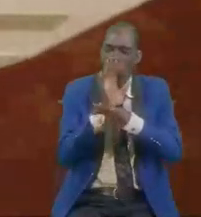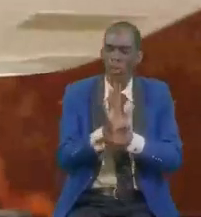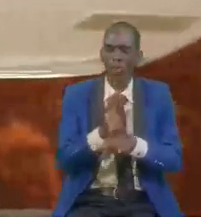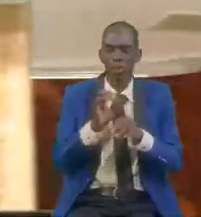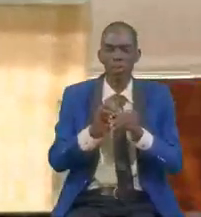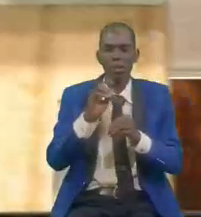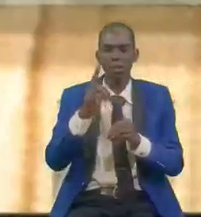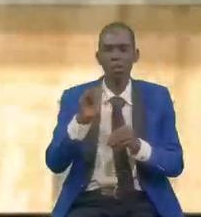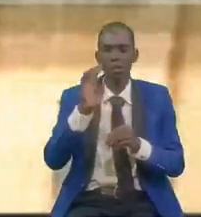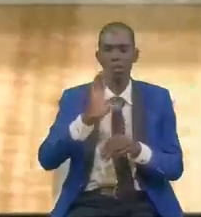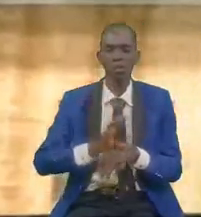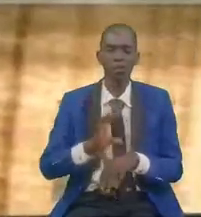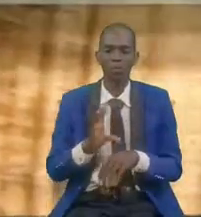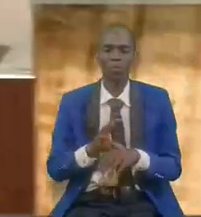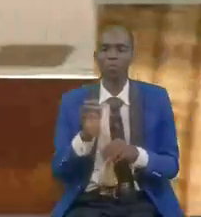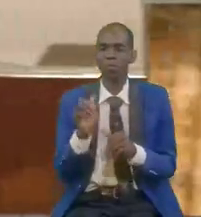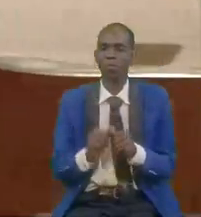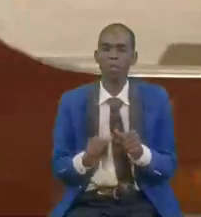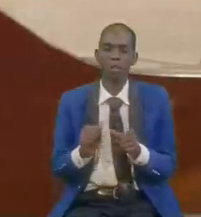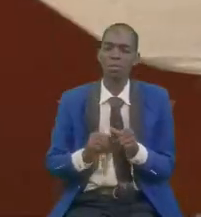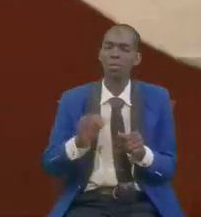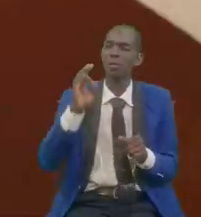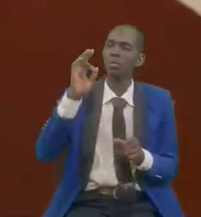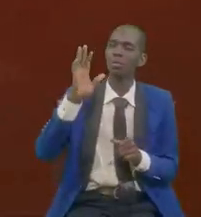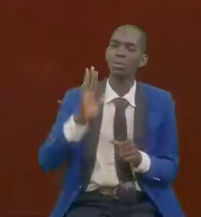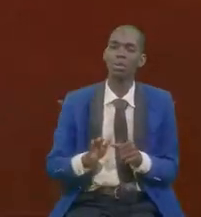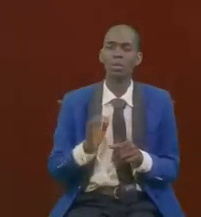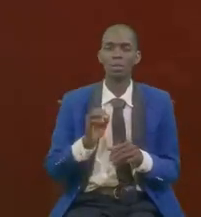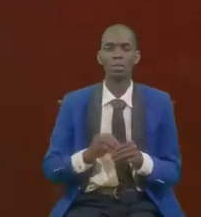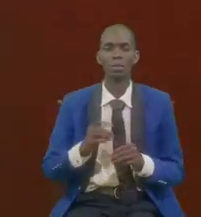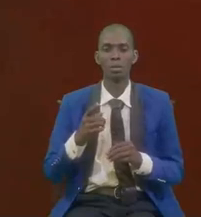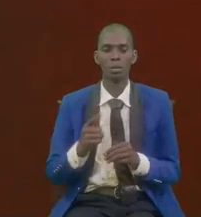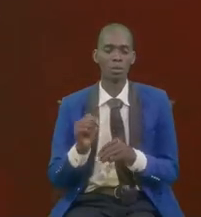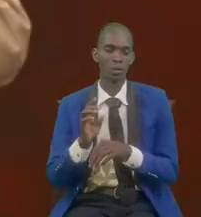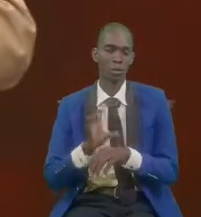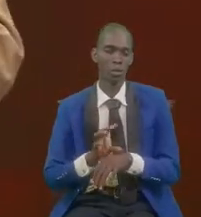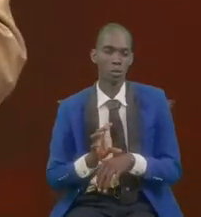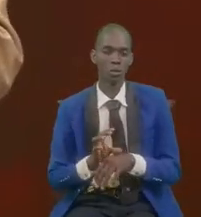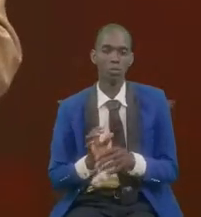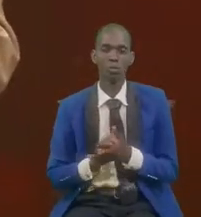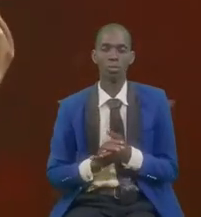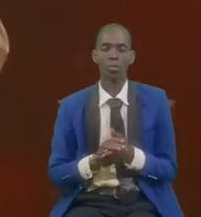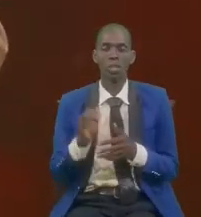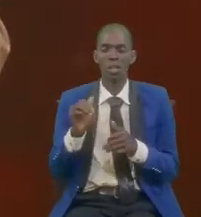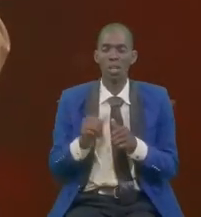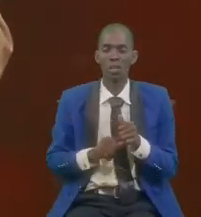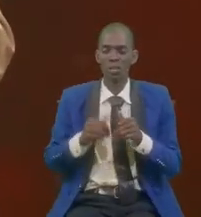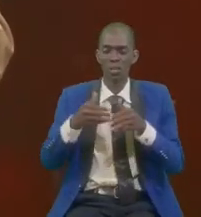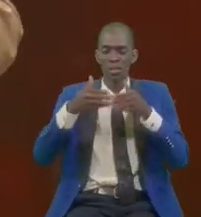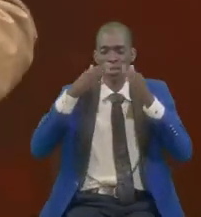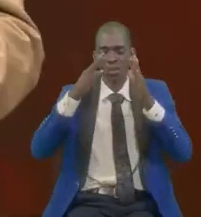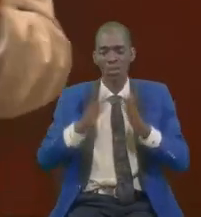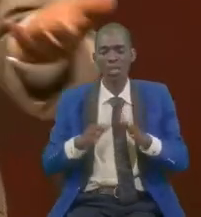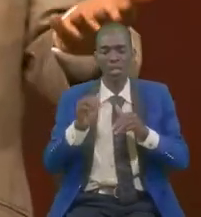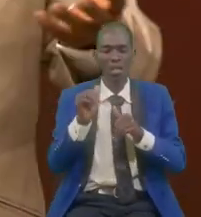l'Église, que tout pasteur dans l'Église, que tout dirigeant,